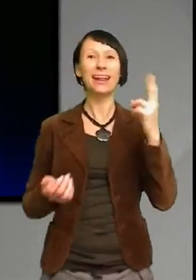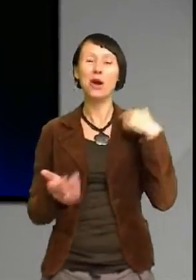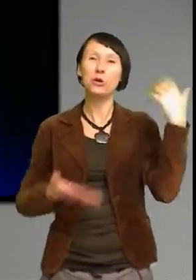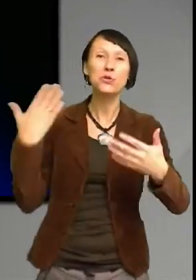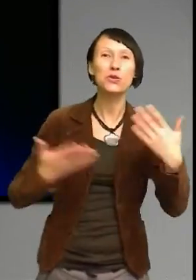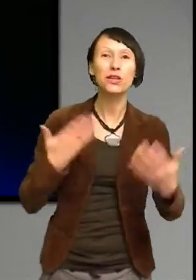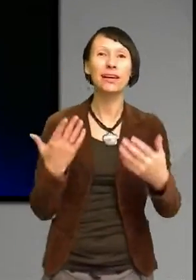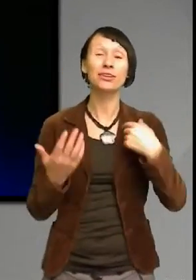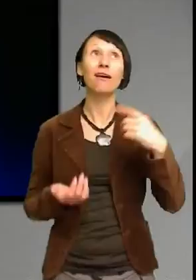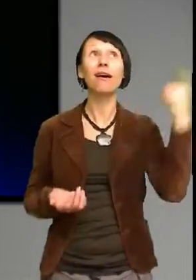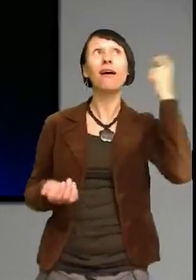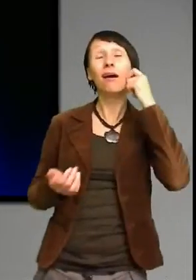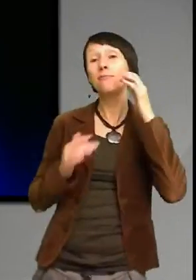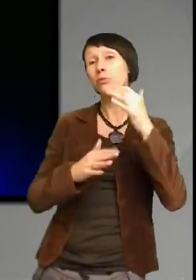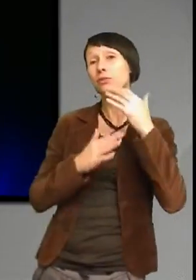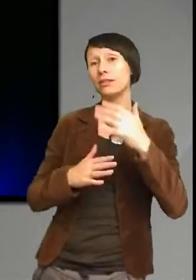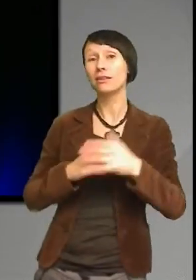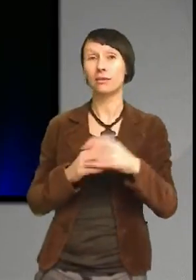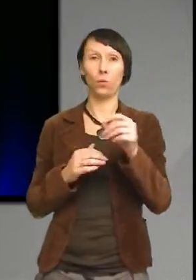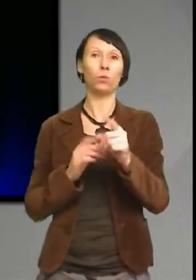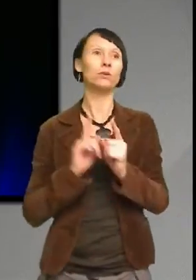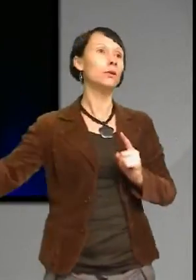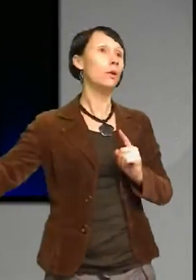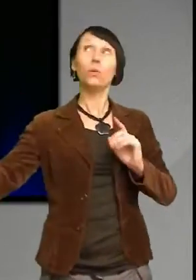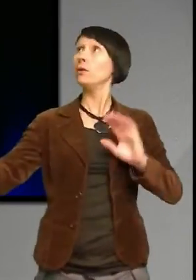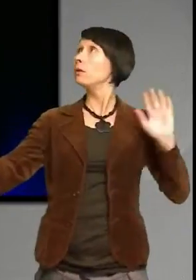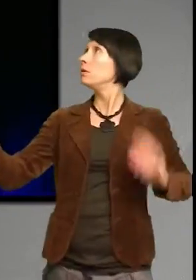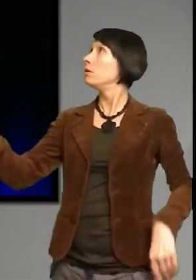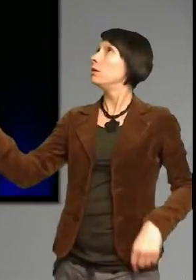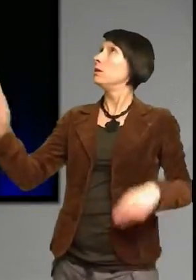högtalarna. Då kan hon gå ifrån mig och låtsas att hon inte känner mig.